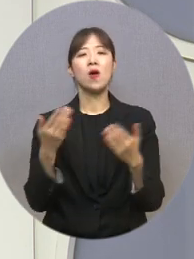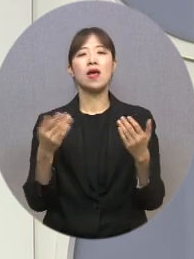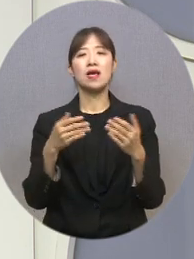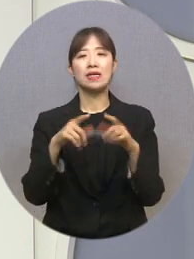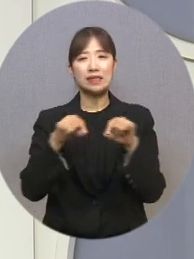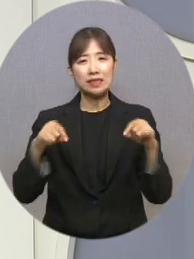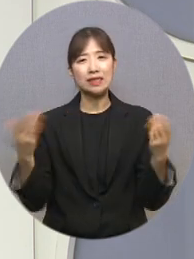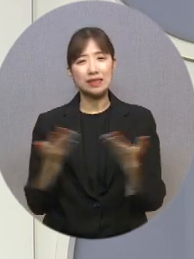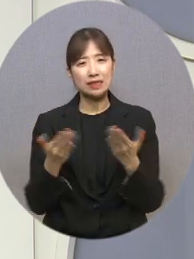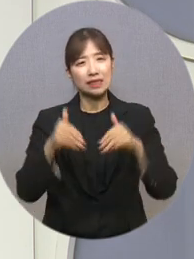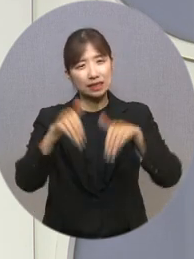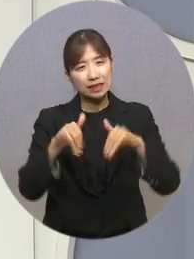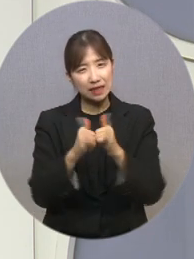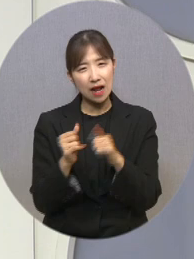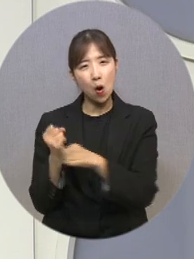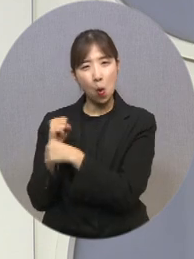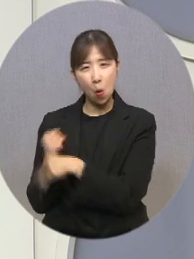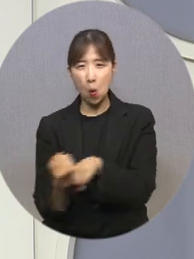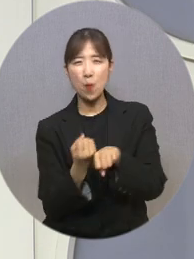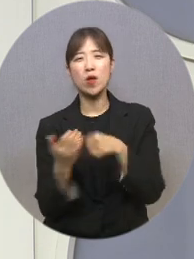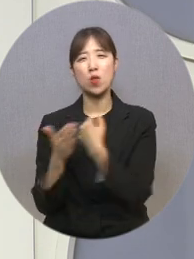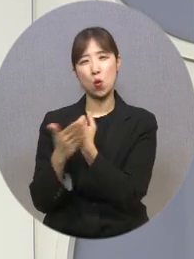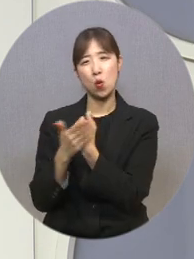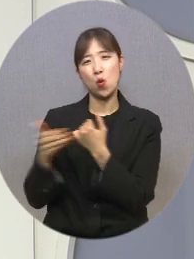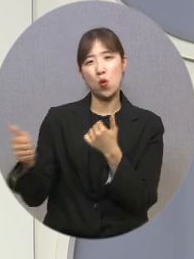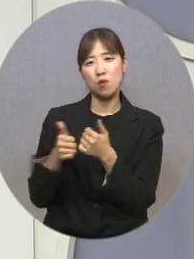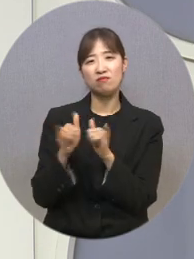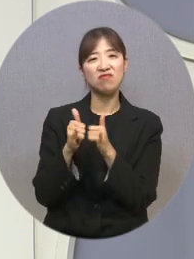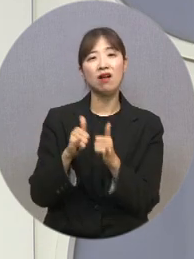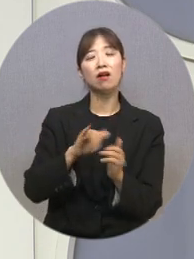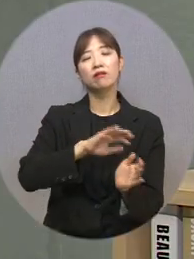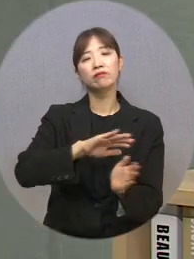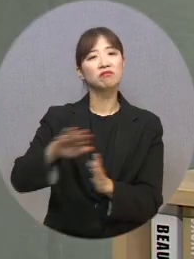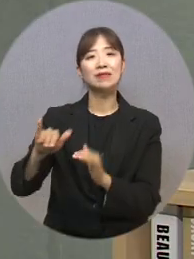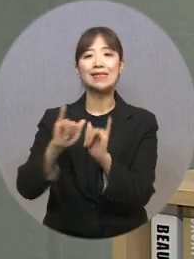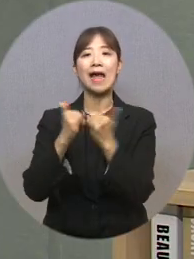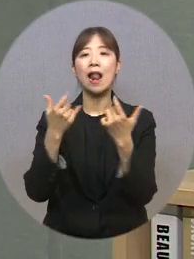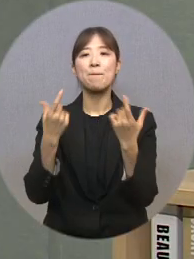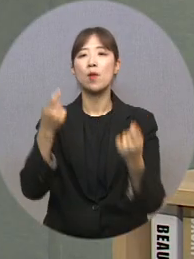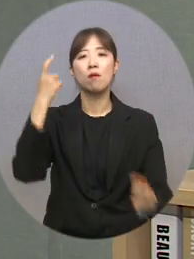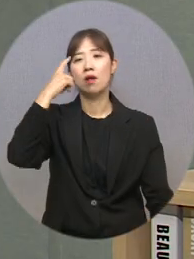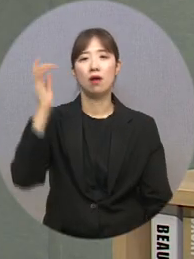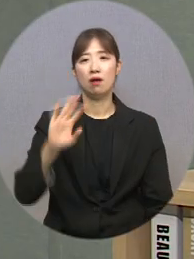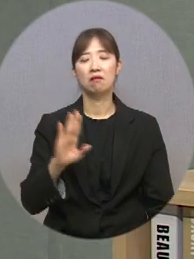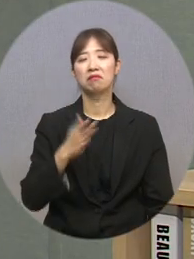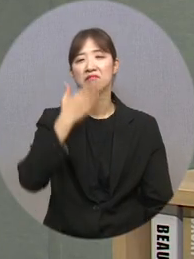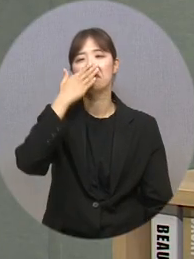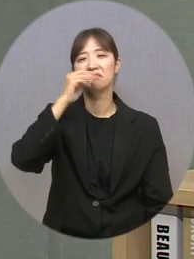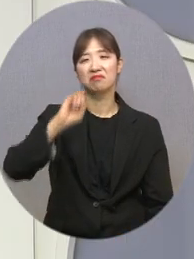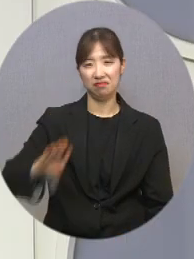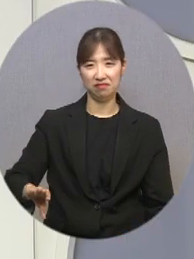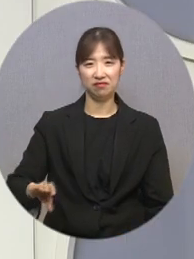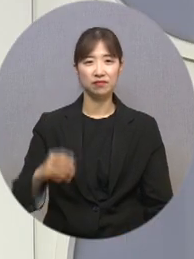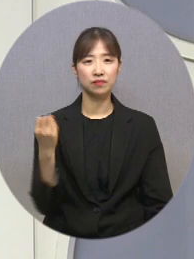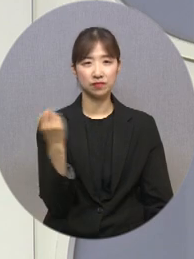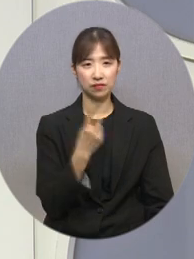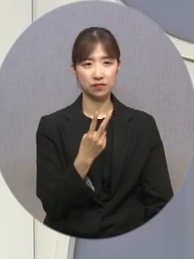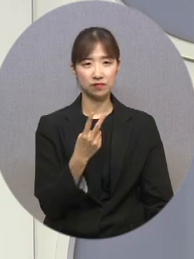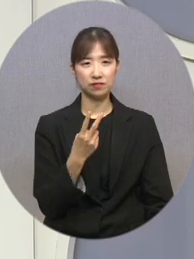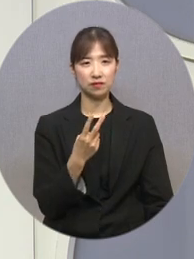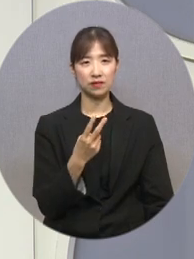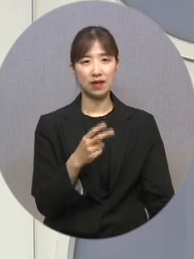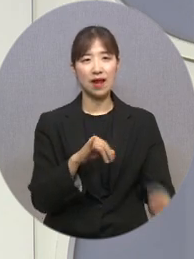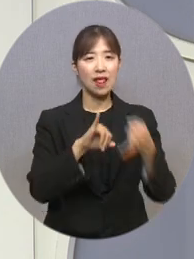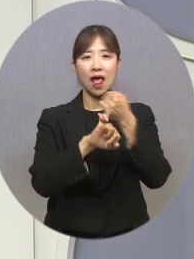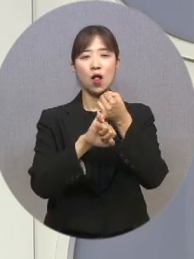뭐 골프장 캐디라든지 자기한테 전혀 도움이 안 되는 사람은 그야 인간 이하 취급을 하기 있고요. 아. 그 다음에 약속을 이제